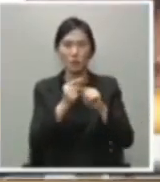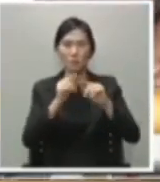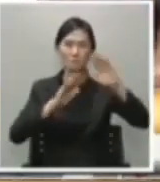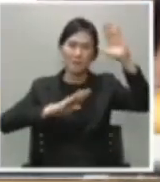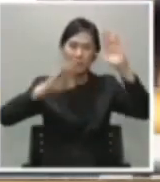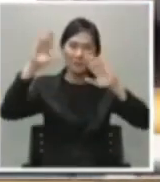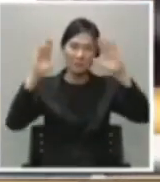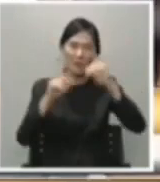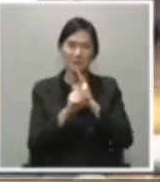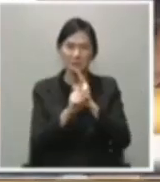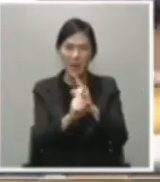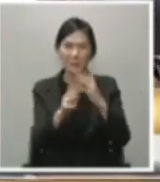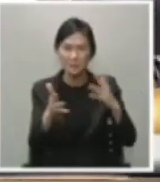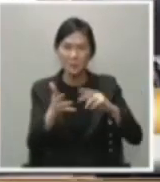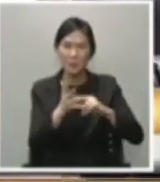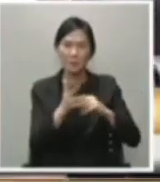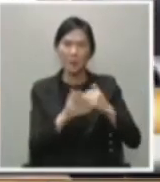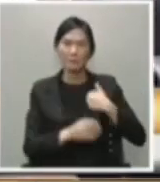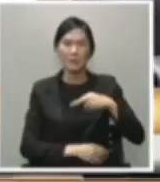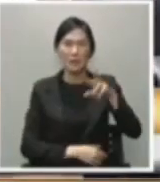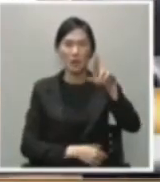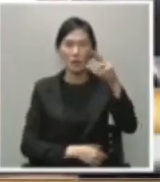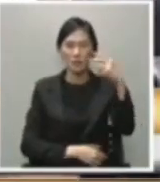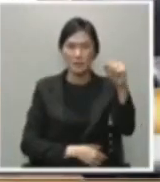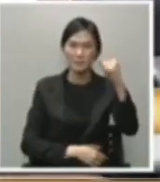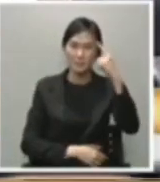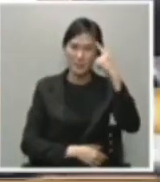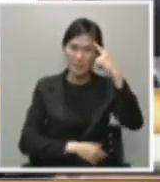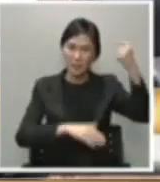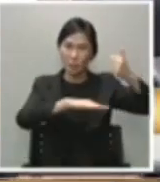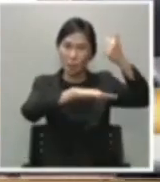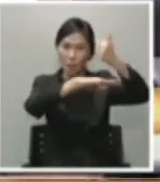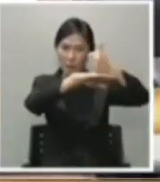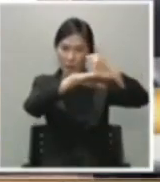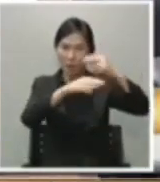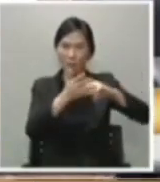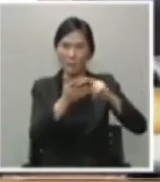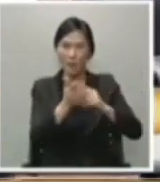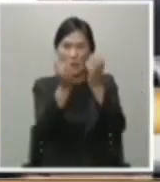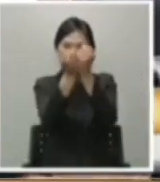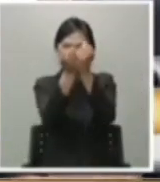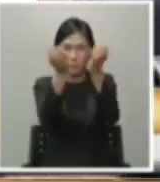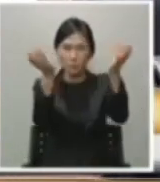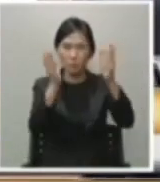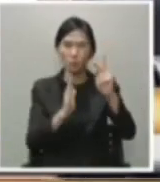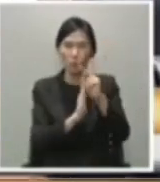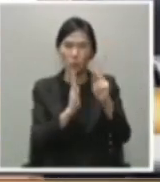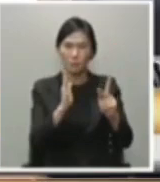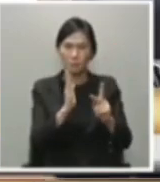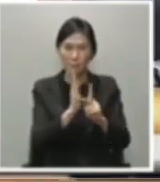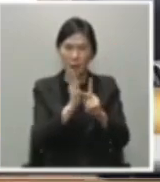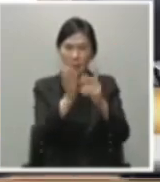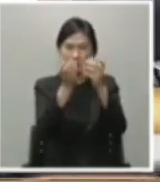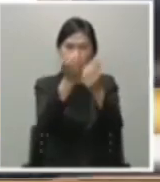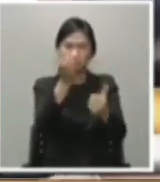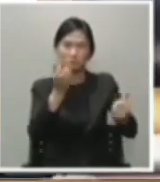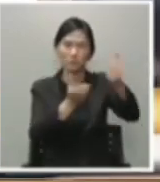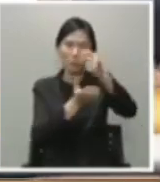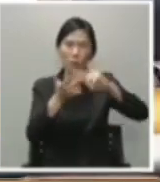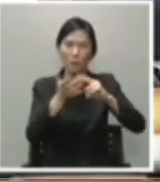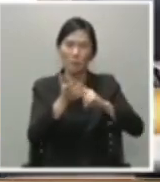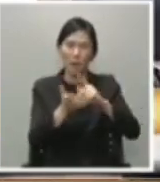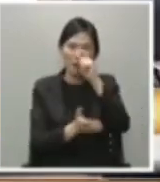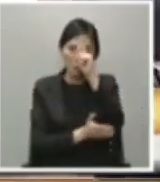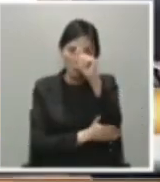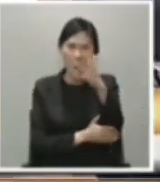ยอันมีพระมหากษัตริย์ทรงเป็นประมุขล้มล้างรัฐธรรมนูญซึ่งเป็นกฎหมายสูงสุดในการปกครองประเทศใช้อำนาจ